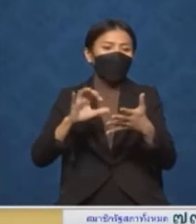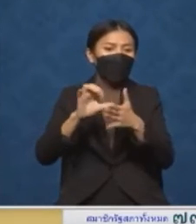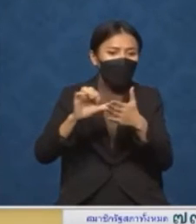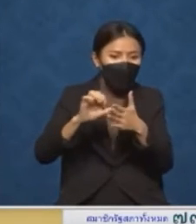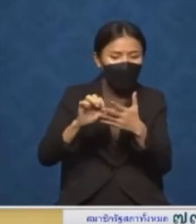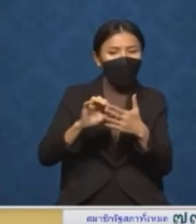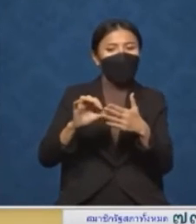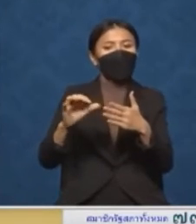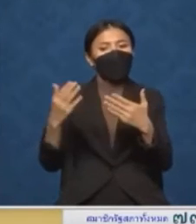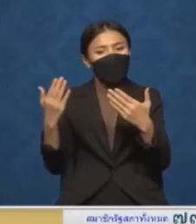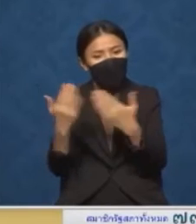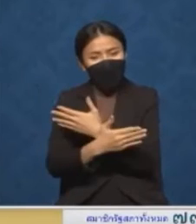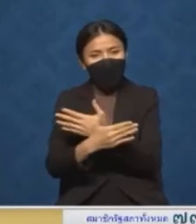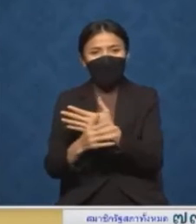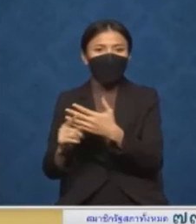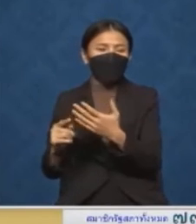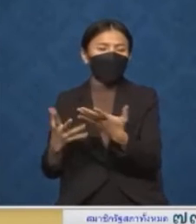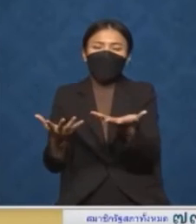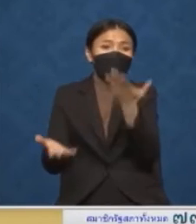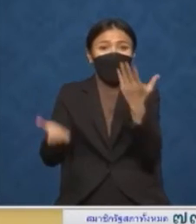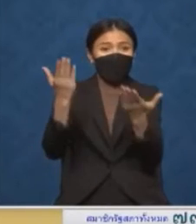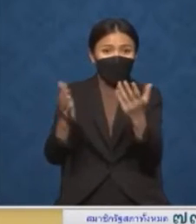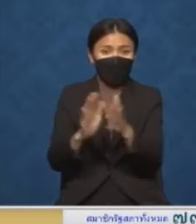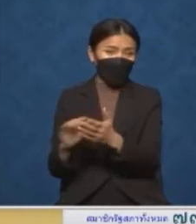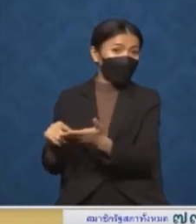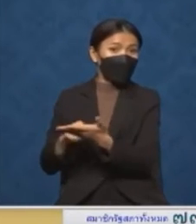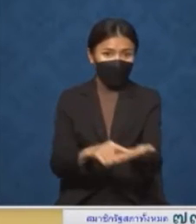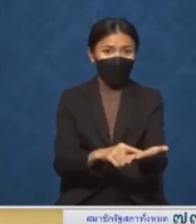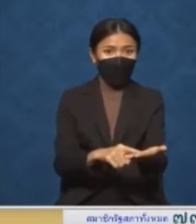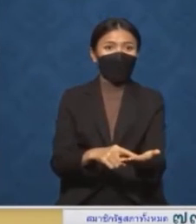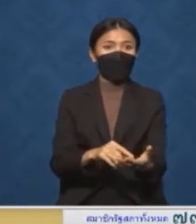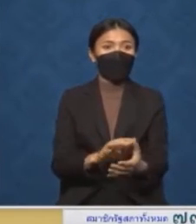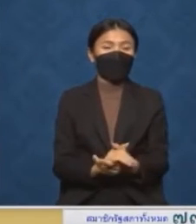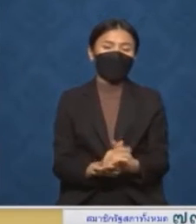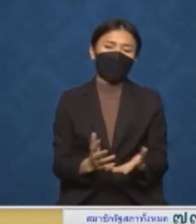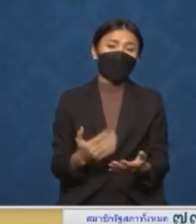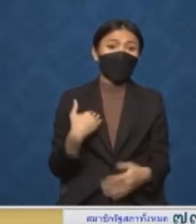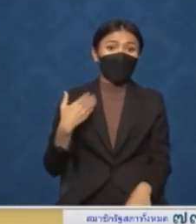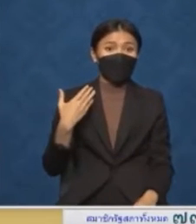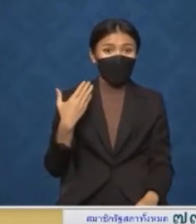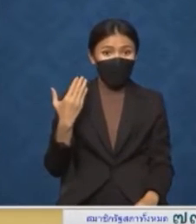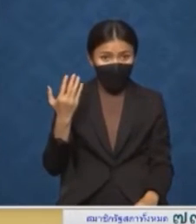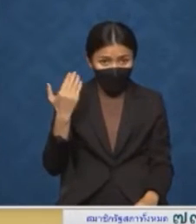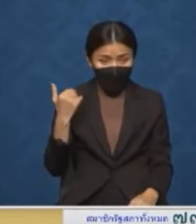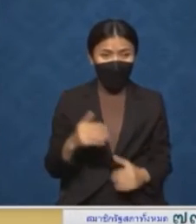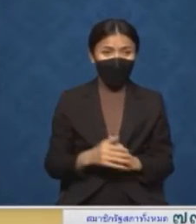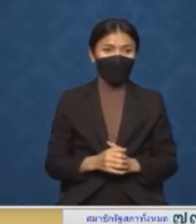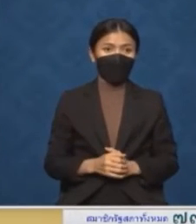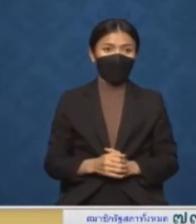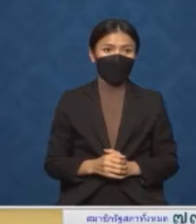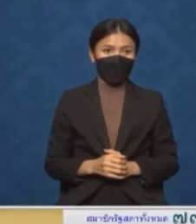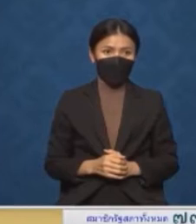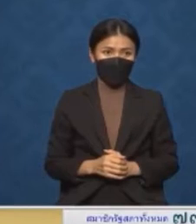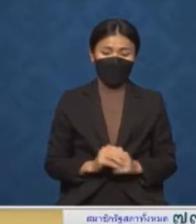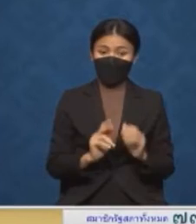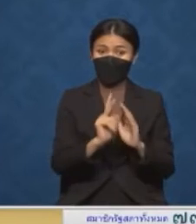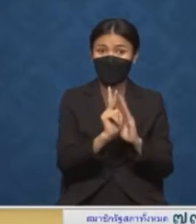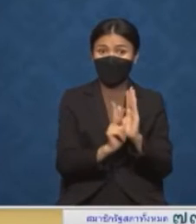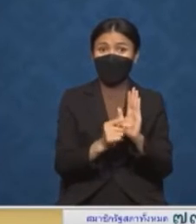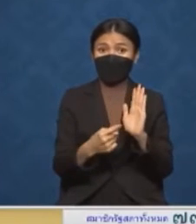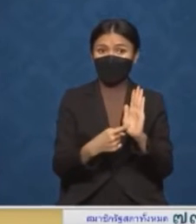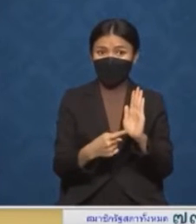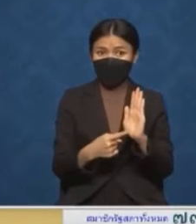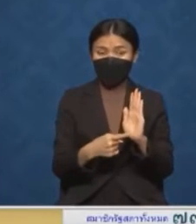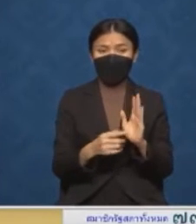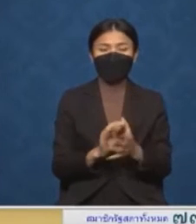ไรเนี่ยท่านก็ทำเข้ามาผมไม่ได้ติดใจนะครับว่าจากเดิมเนี่ยขณะที่ร่างพระราชบัญญัติฉบับนี้เนี่ย